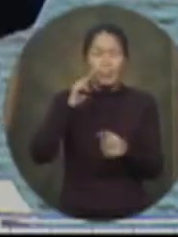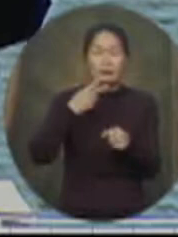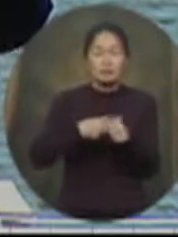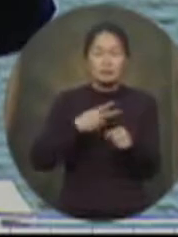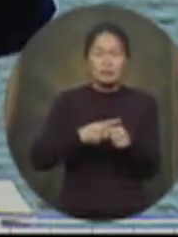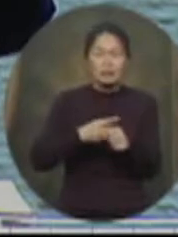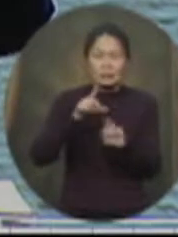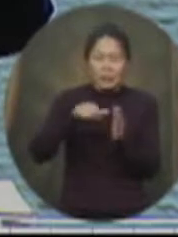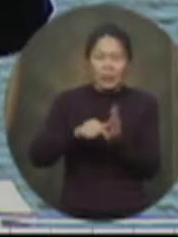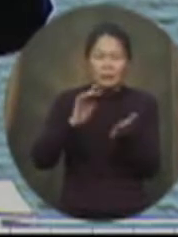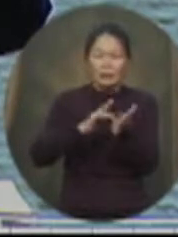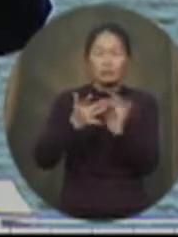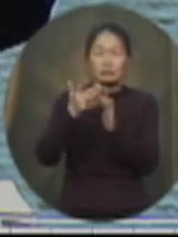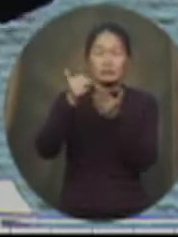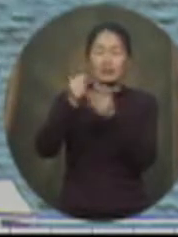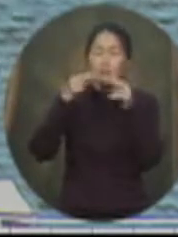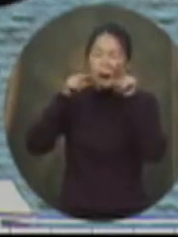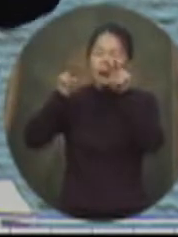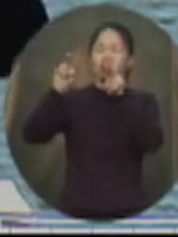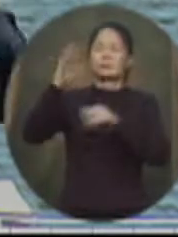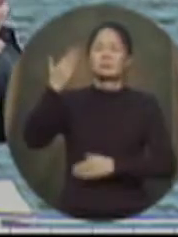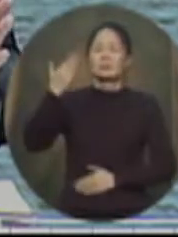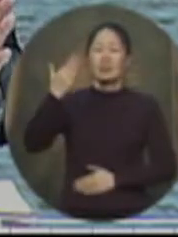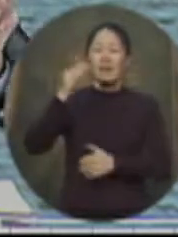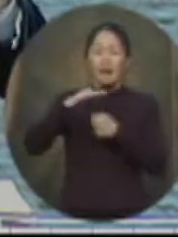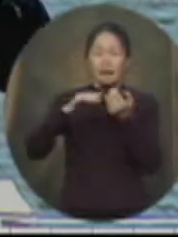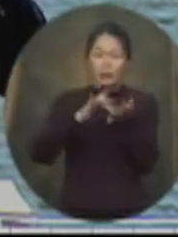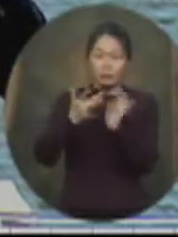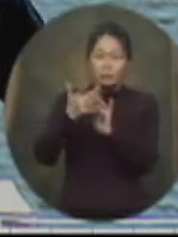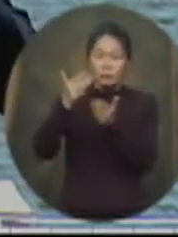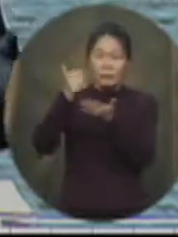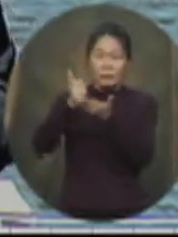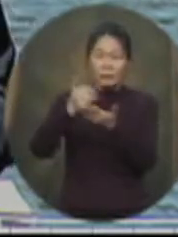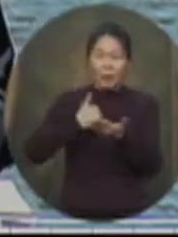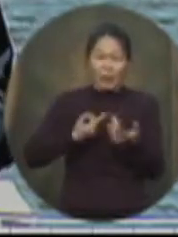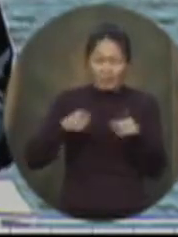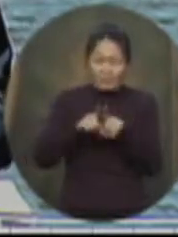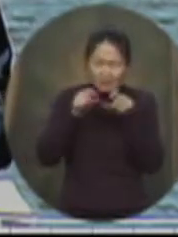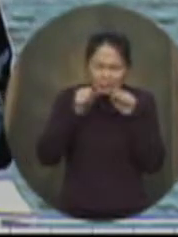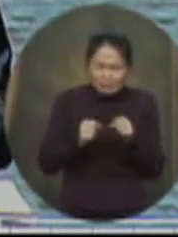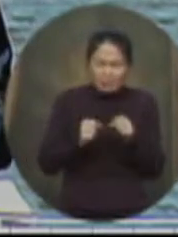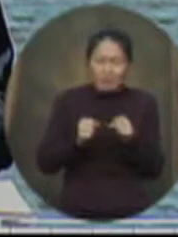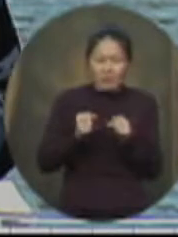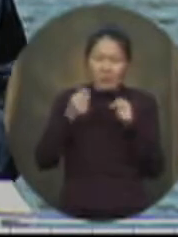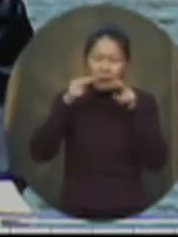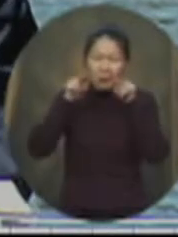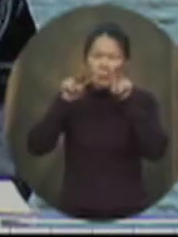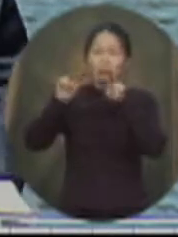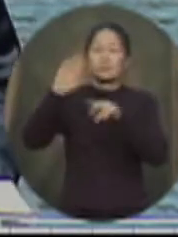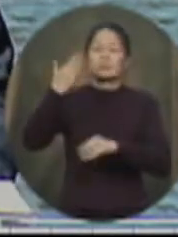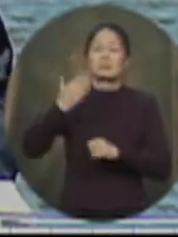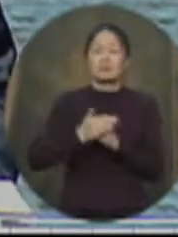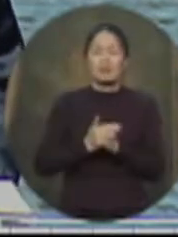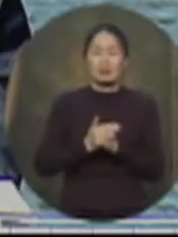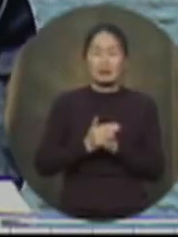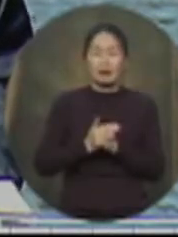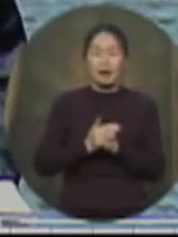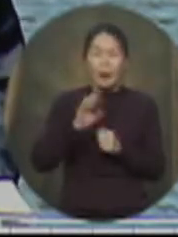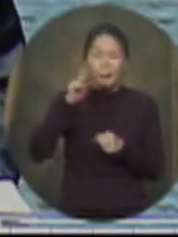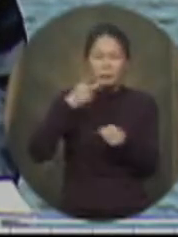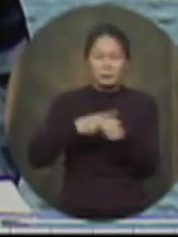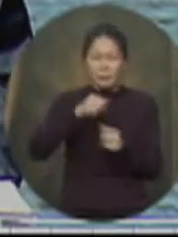예수님을 바라 본 거에요 예수님이 나와 함께 계심을 사도 바울이 바라본 겁니다 사도 바울은 편